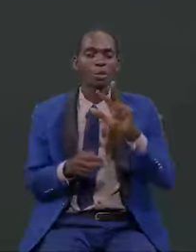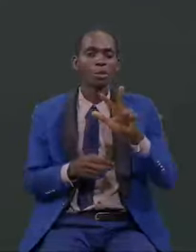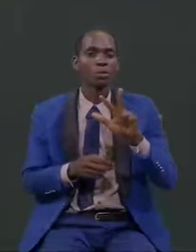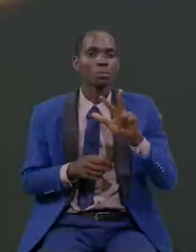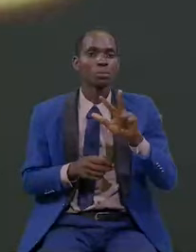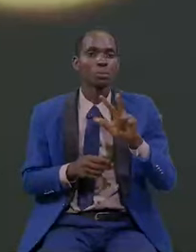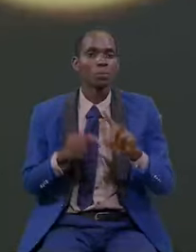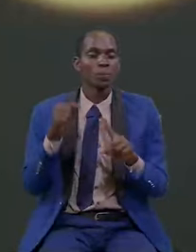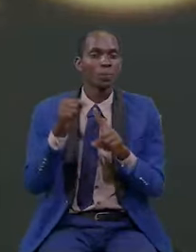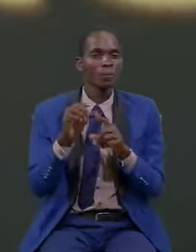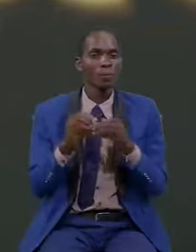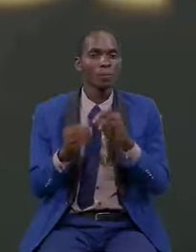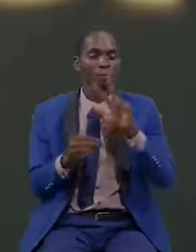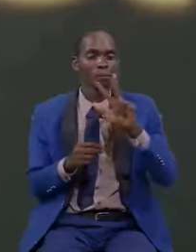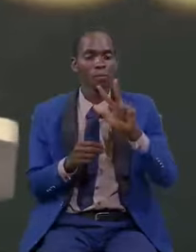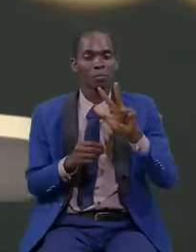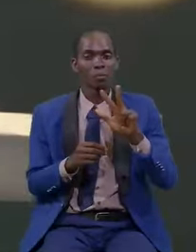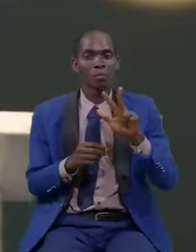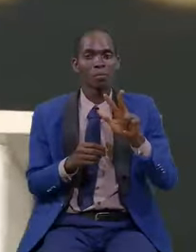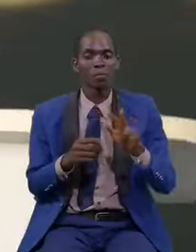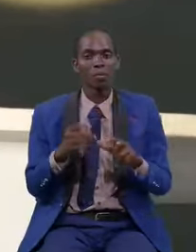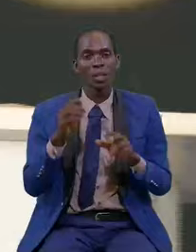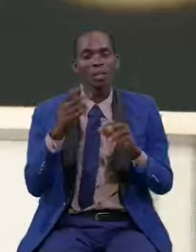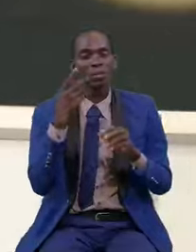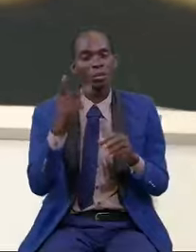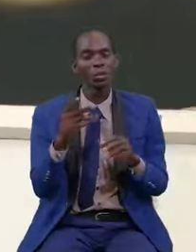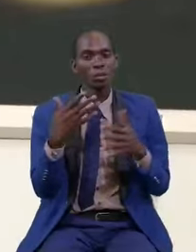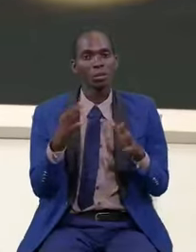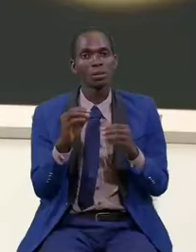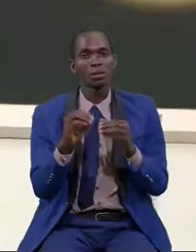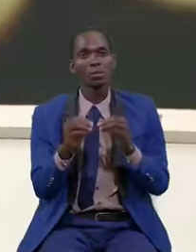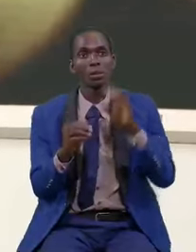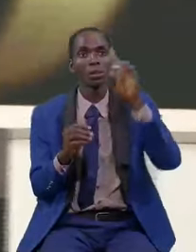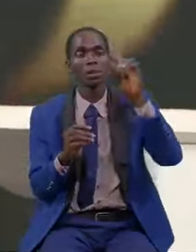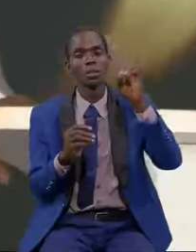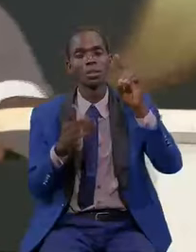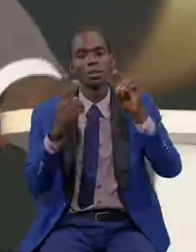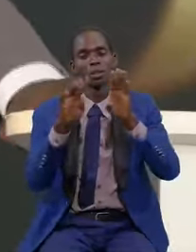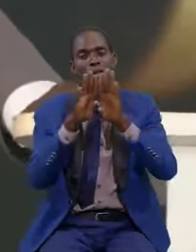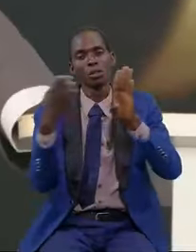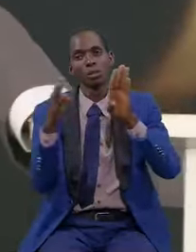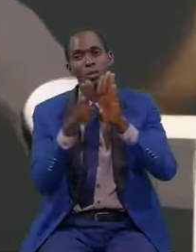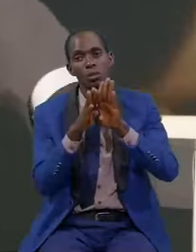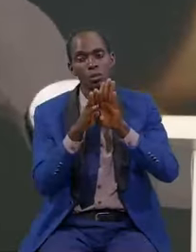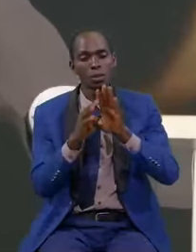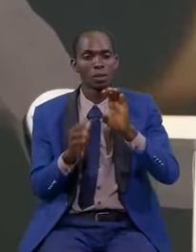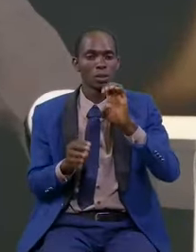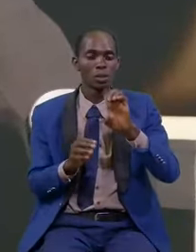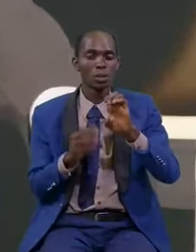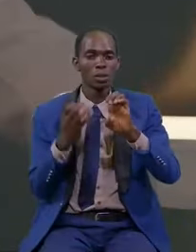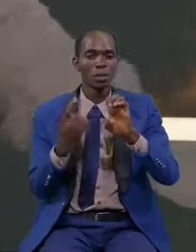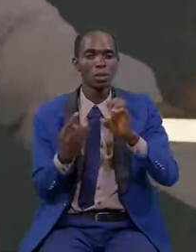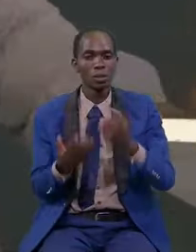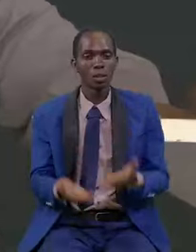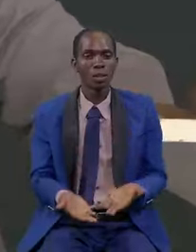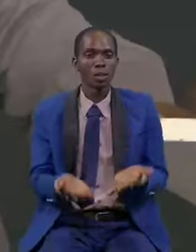troisième point. Nous allons voir la porte. On a vu que Christ était